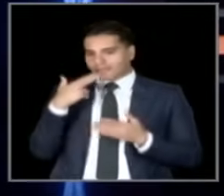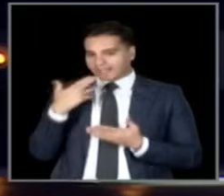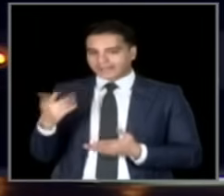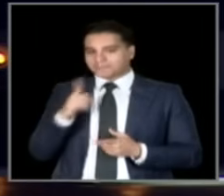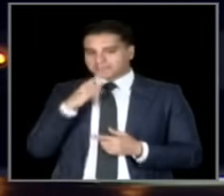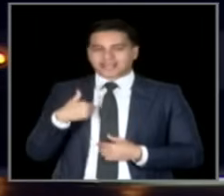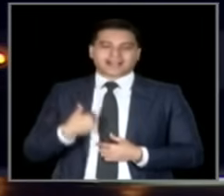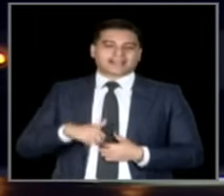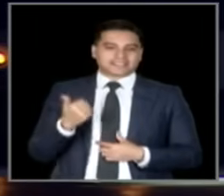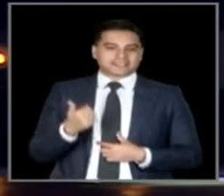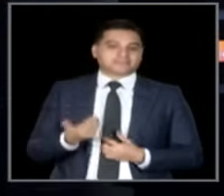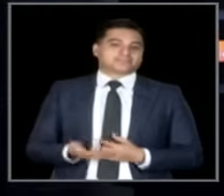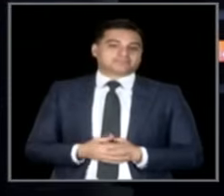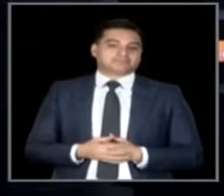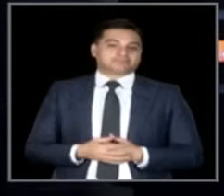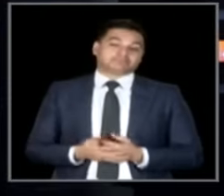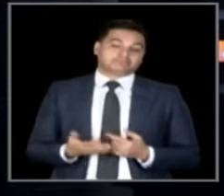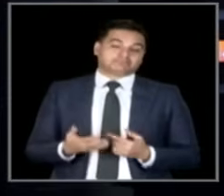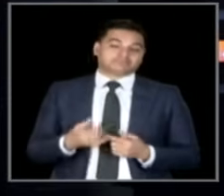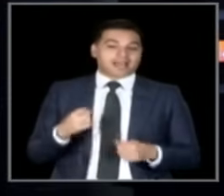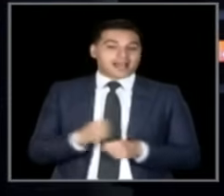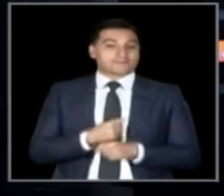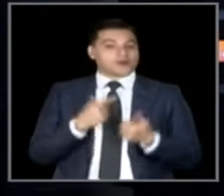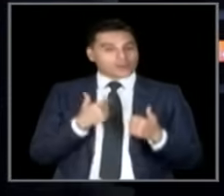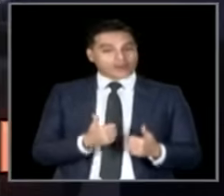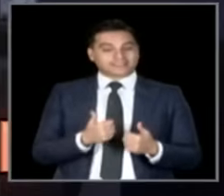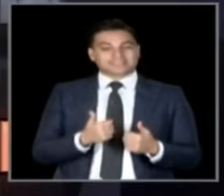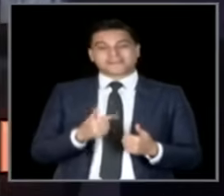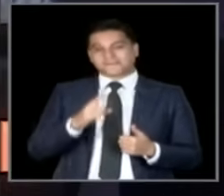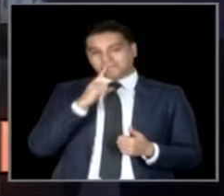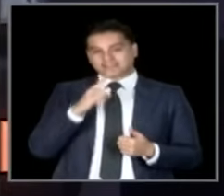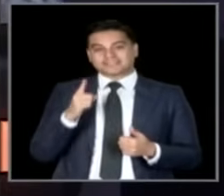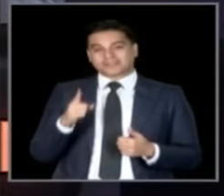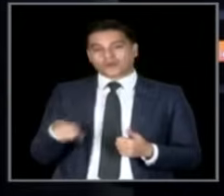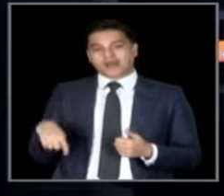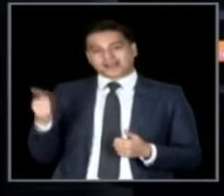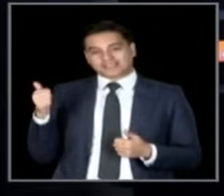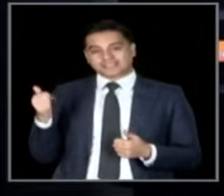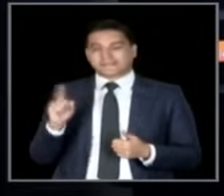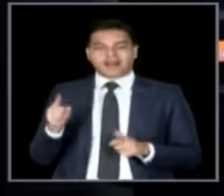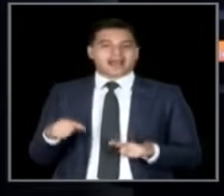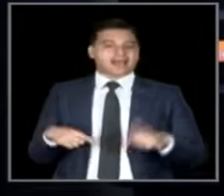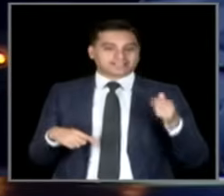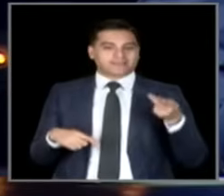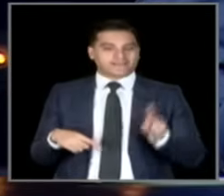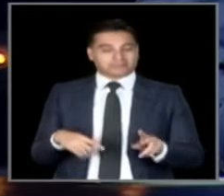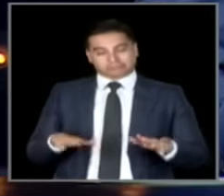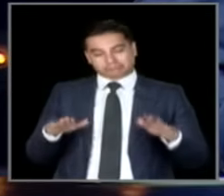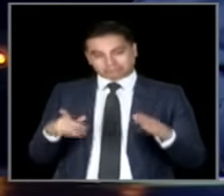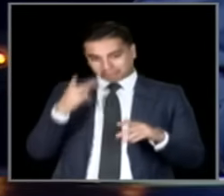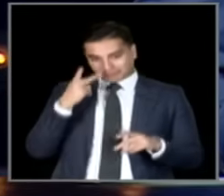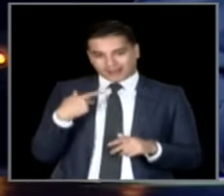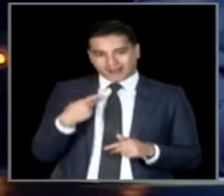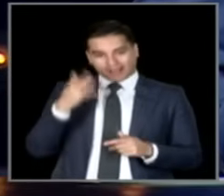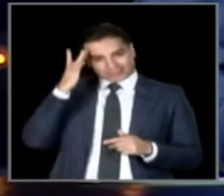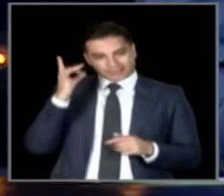برضه. آه يعني يعملوا كويس بس هم يكسبوا. معادلة غريبة شوية. الماتشات دي اللي بحبها